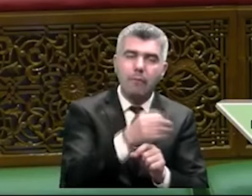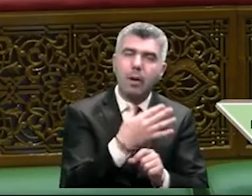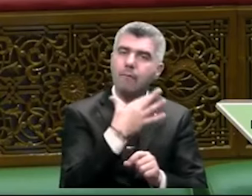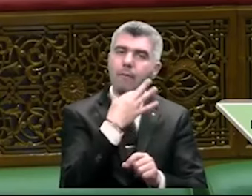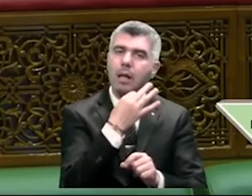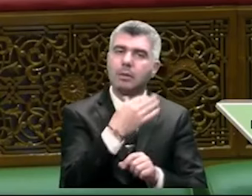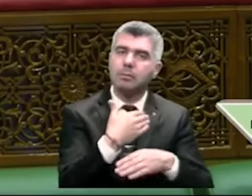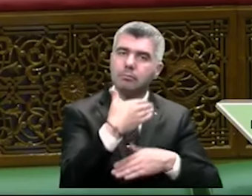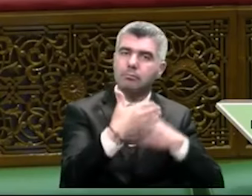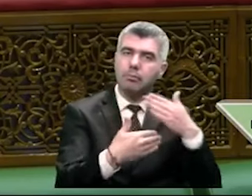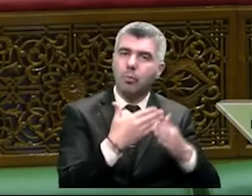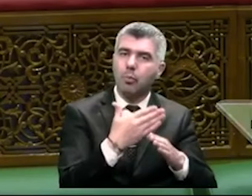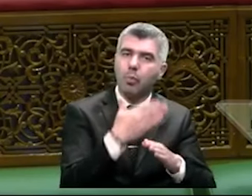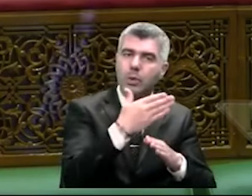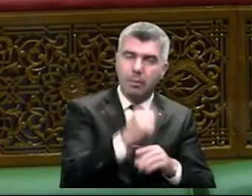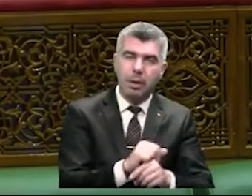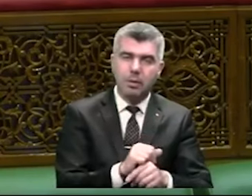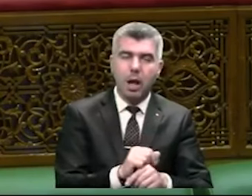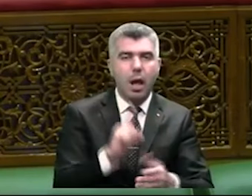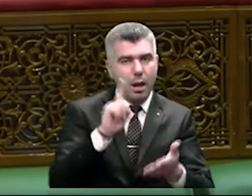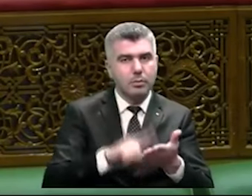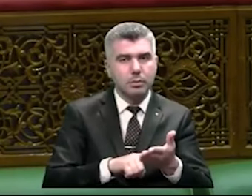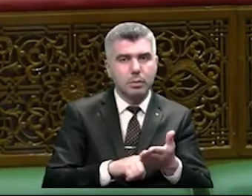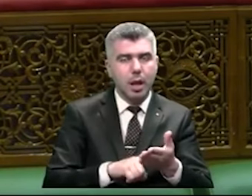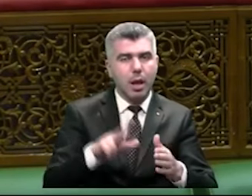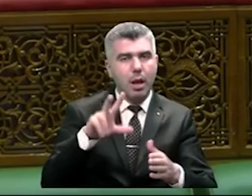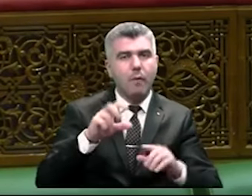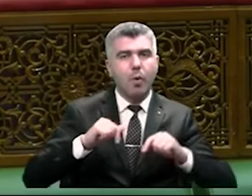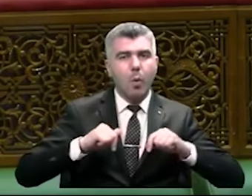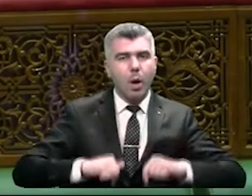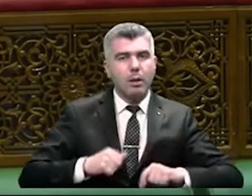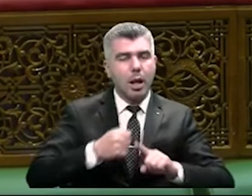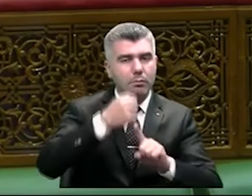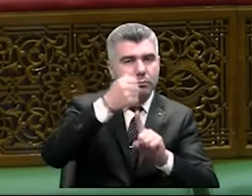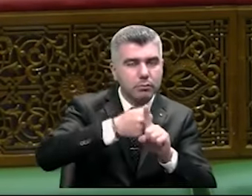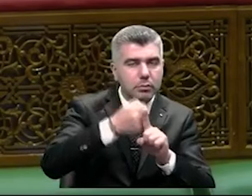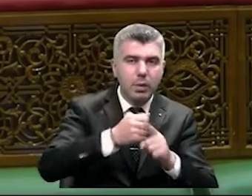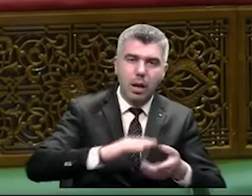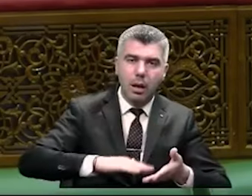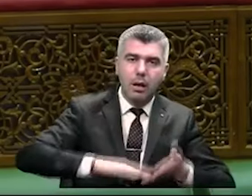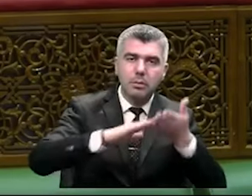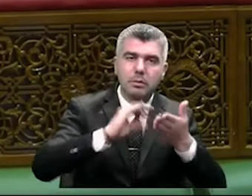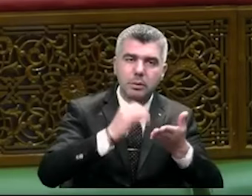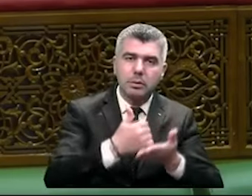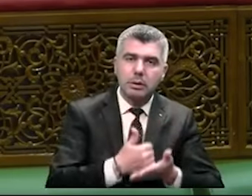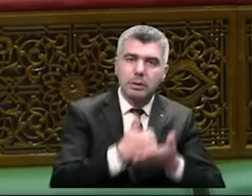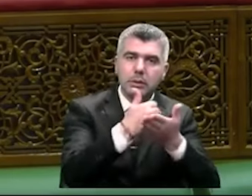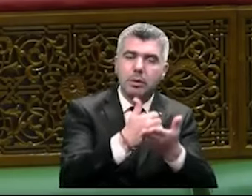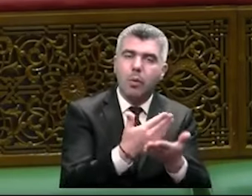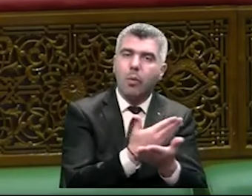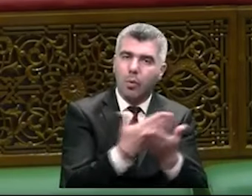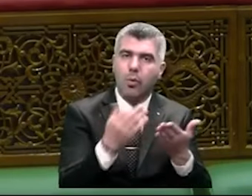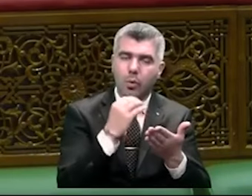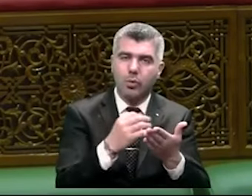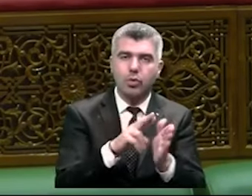الوزير المحترم اكيد انكم تبدلون مجهودا جبا مجهودات جباره للارتقاء بمستوى الخدمات المقدمه في